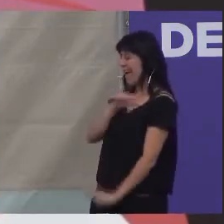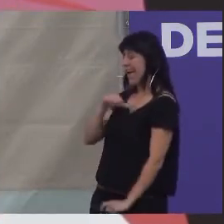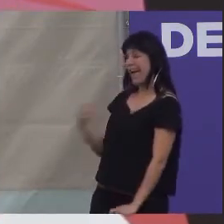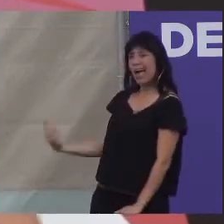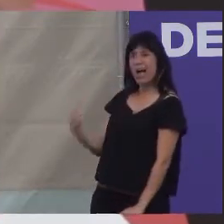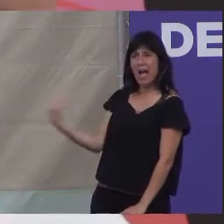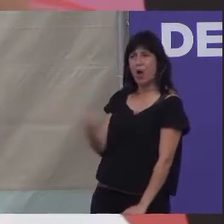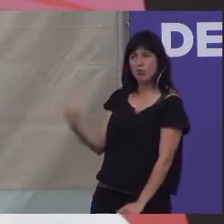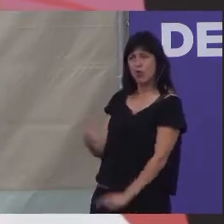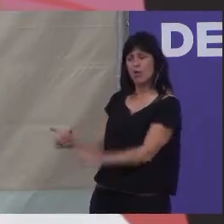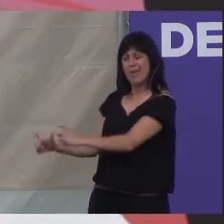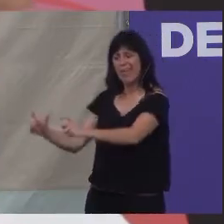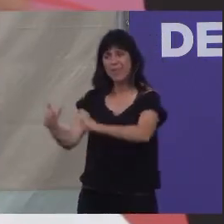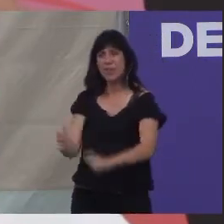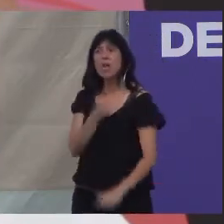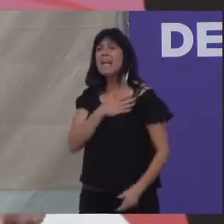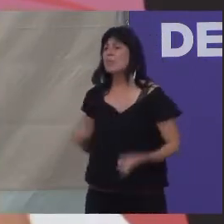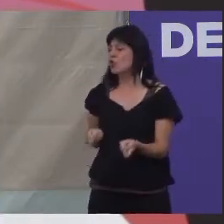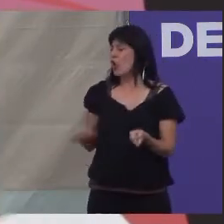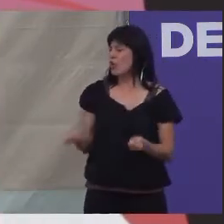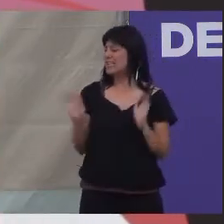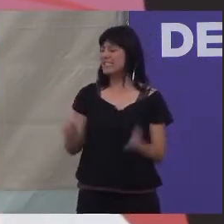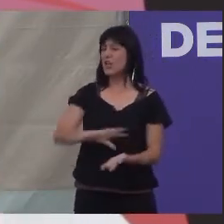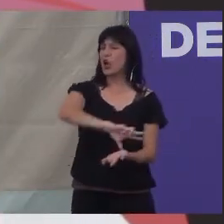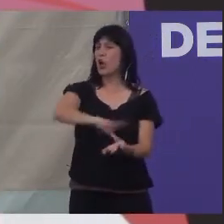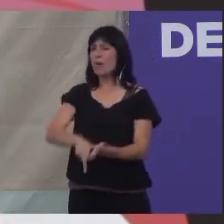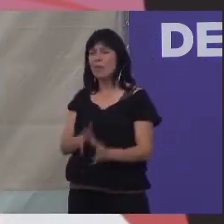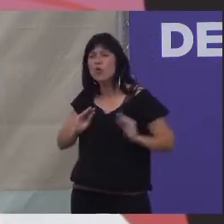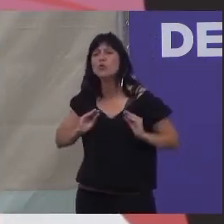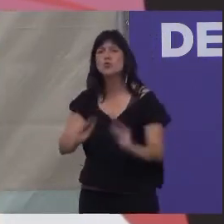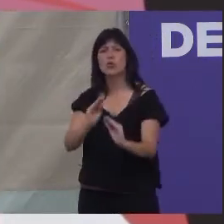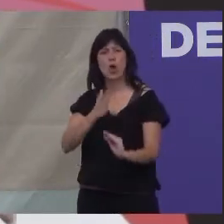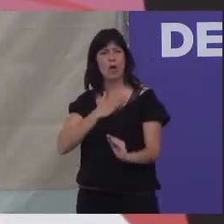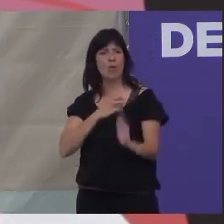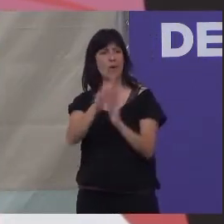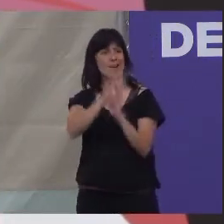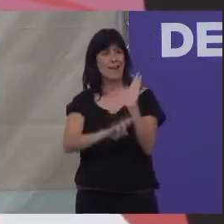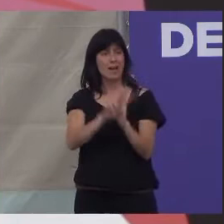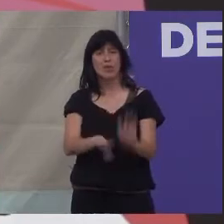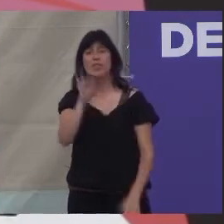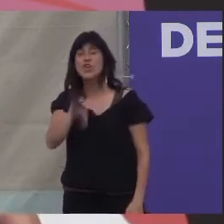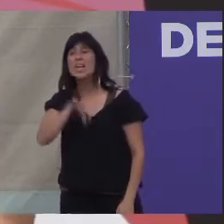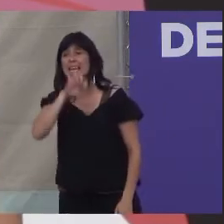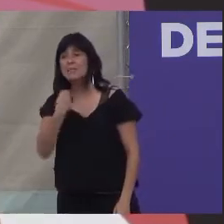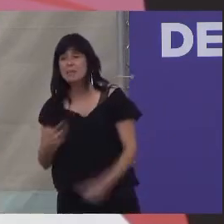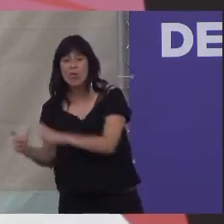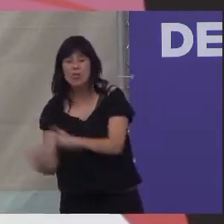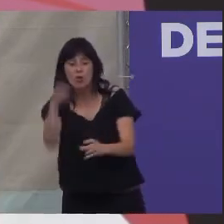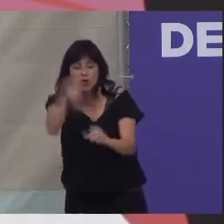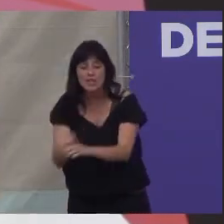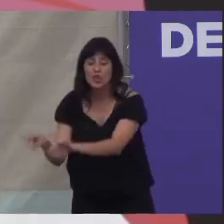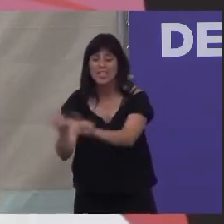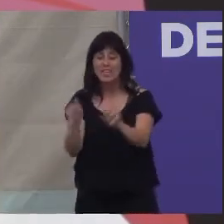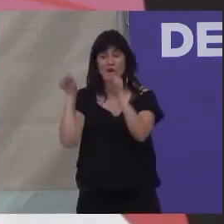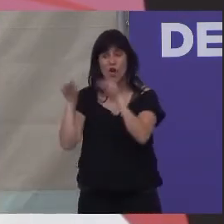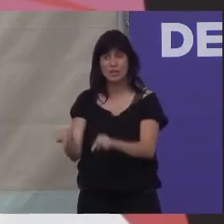l'autoorganització. Volem coordinadores comarcals amb el seu propi reglament decidit per els cercles del territori.